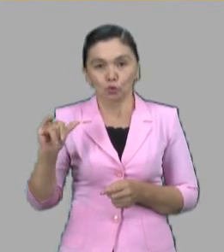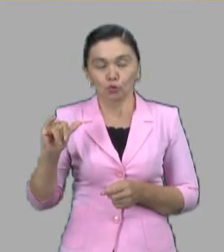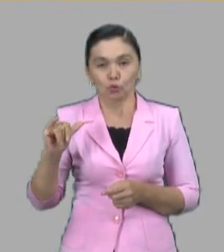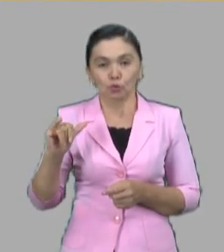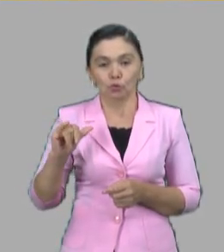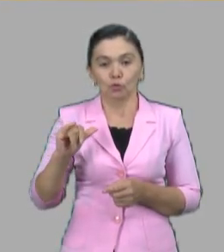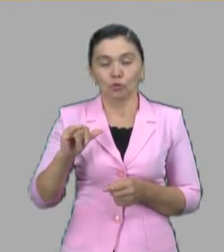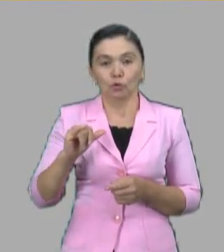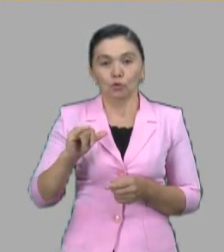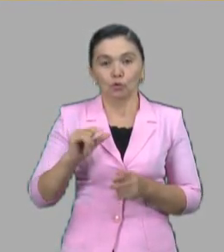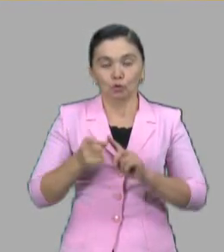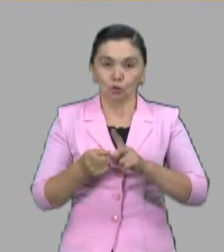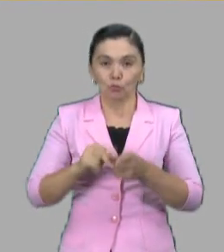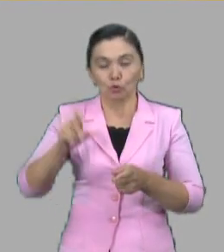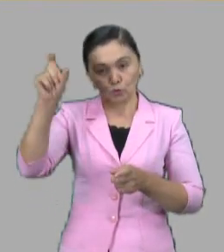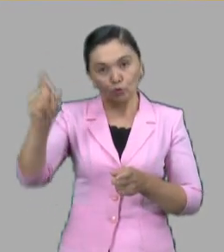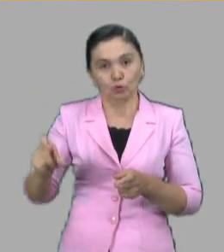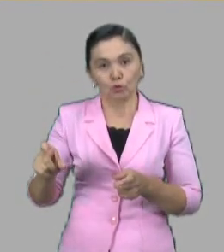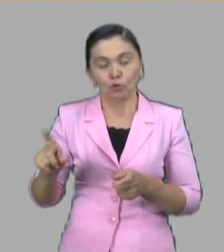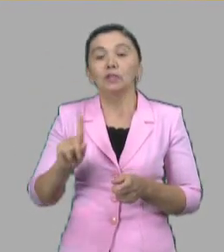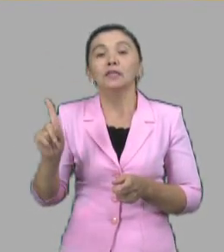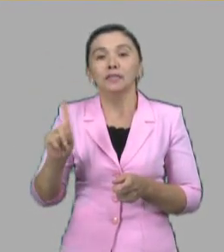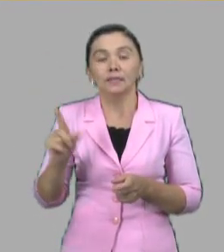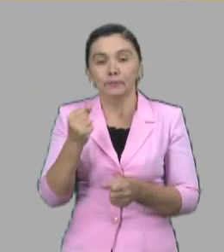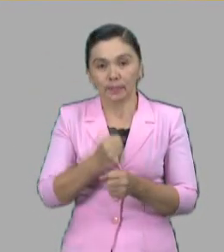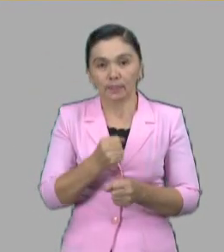котормочу. Котормочу эмне кылат?